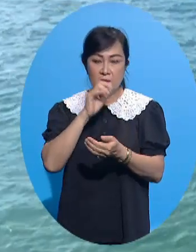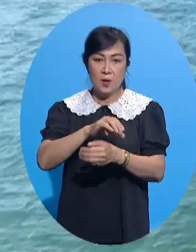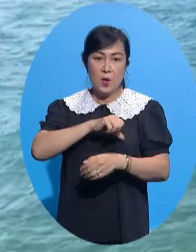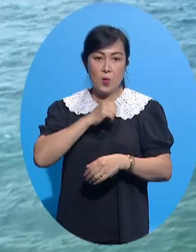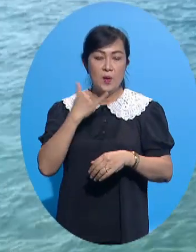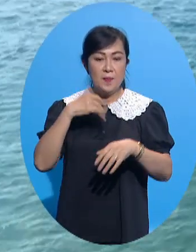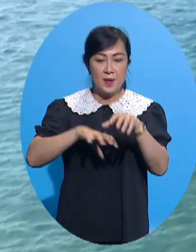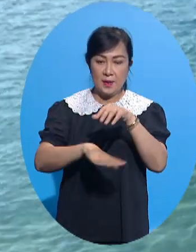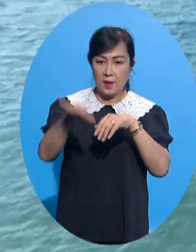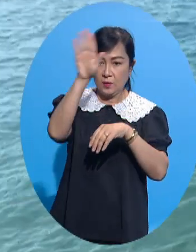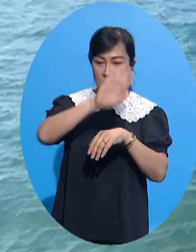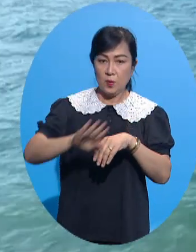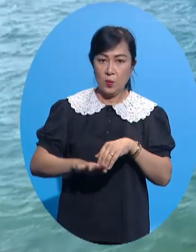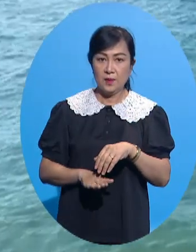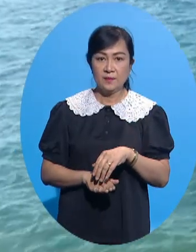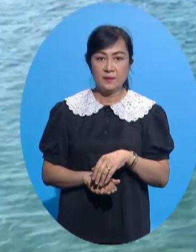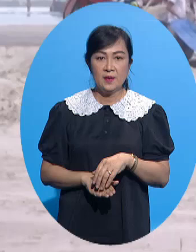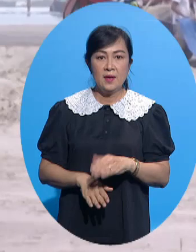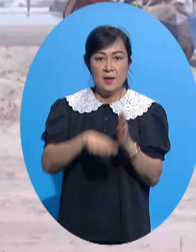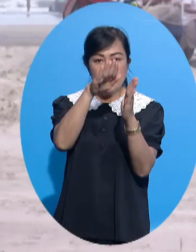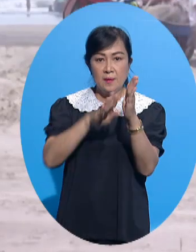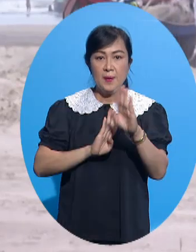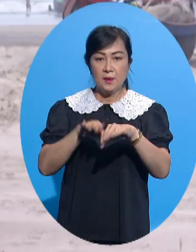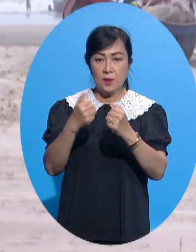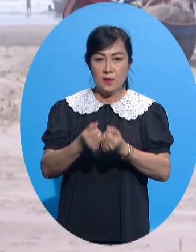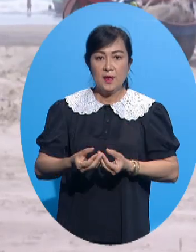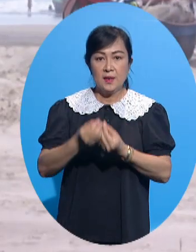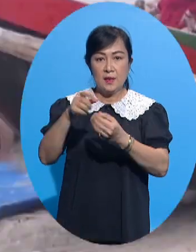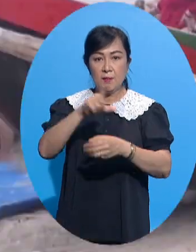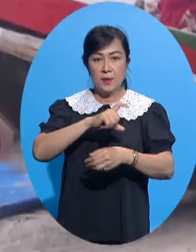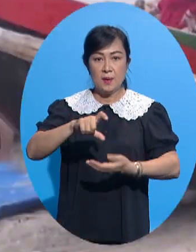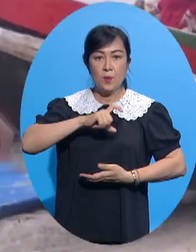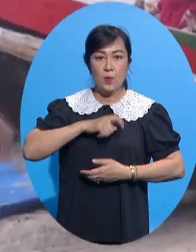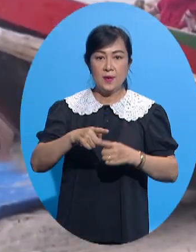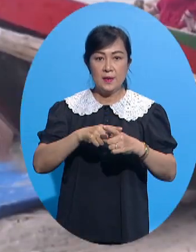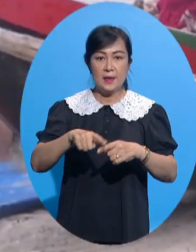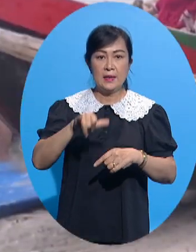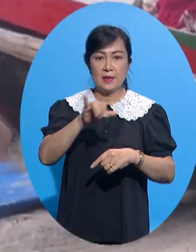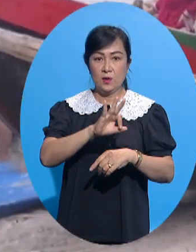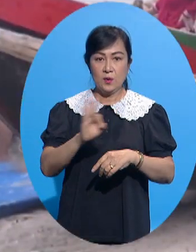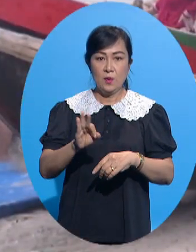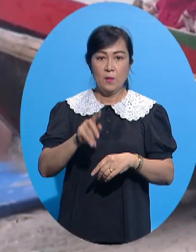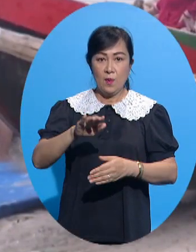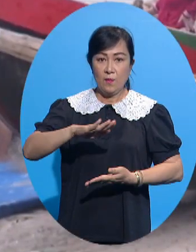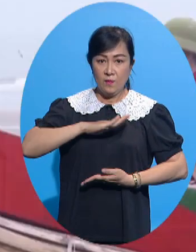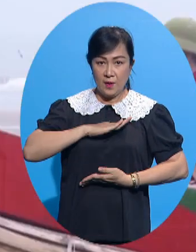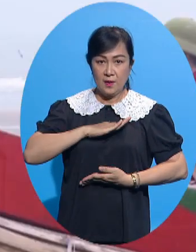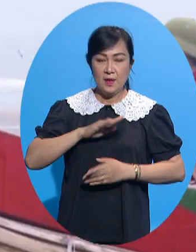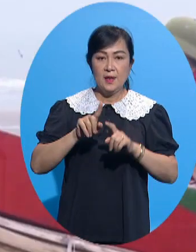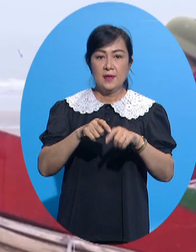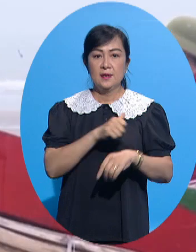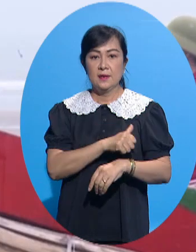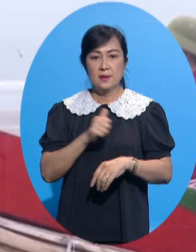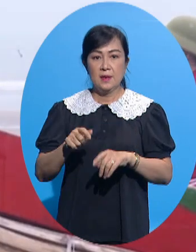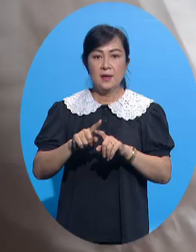chủ quyền biển đảo của Tổ quốc trong khu khổ chương trình ban tổ chức đã trao tặng 100 Phần quà trị giá hơn 6 triệu đồng mỗi phần cho các hộ